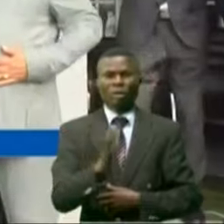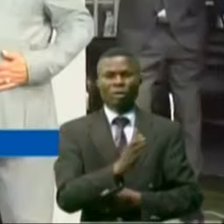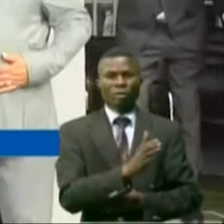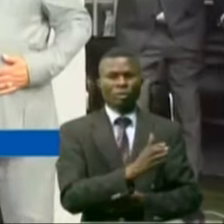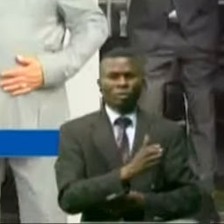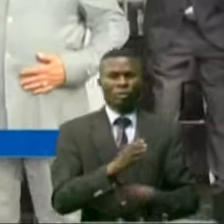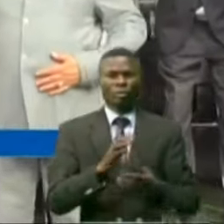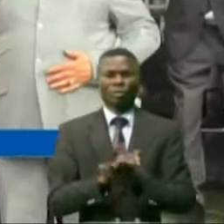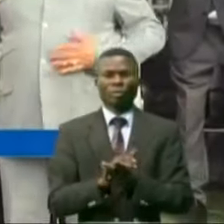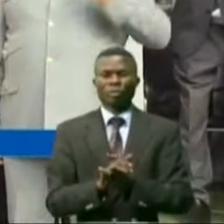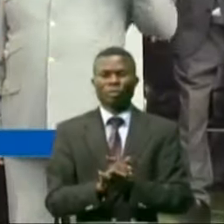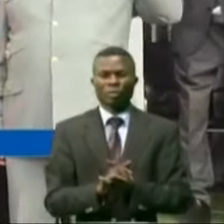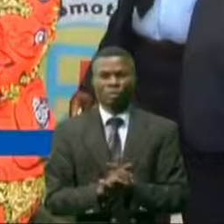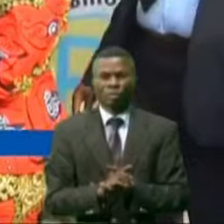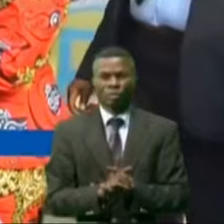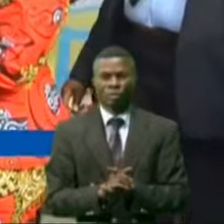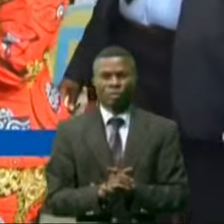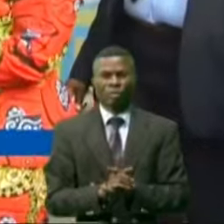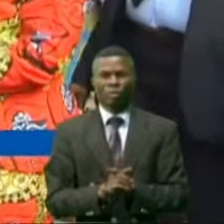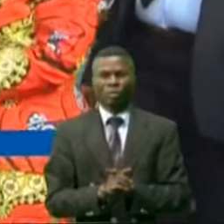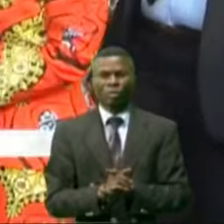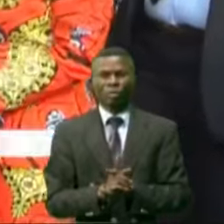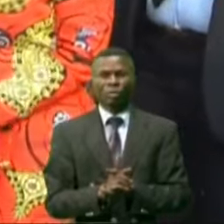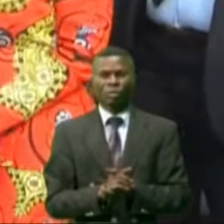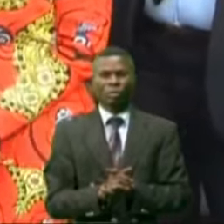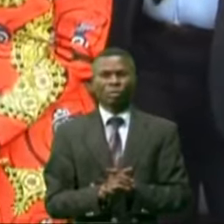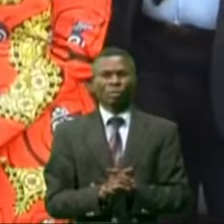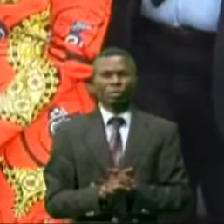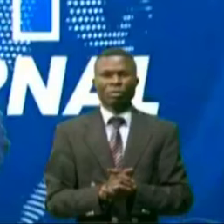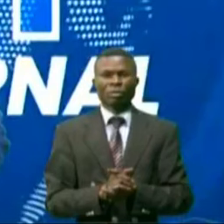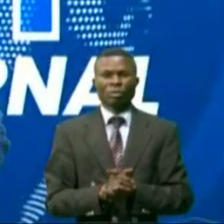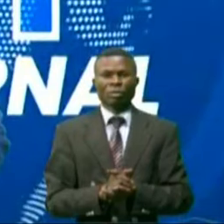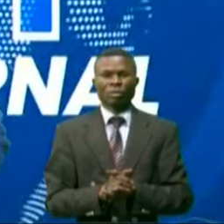source de création d'emplois et du développement de la RDC.